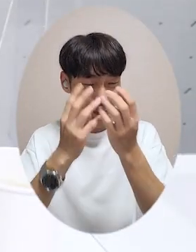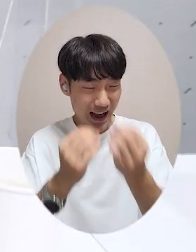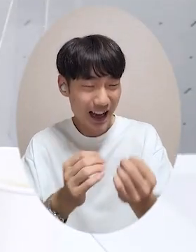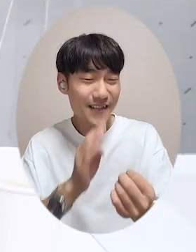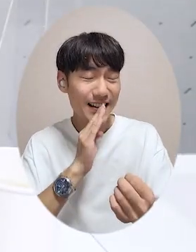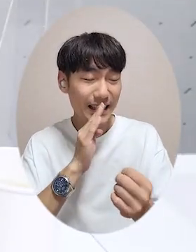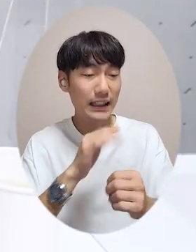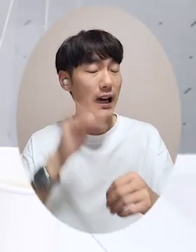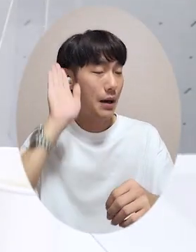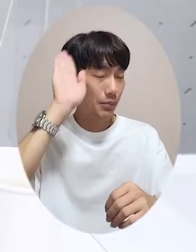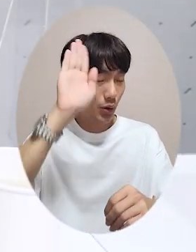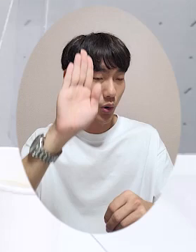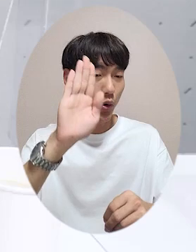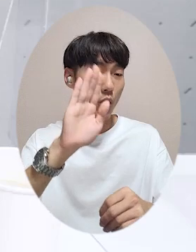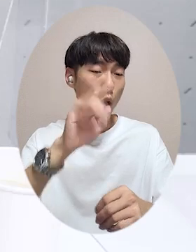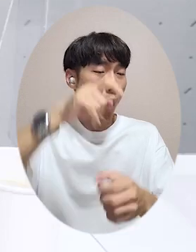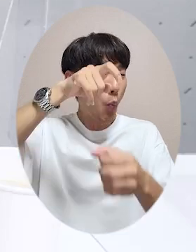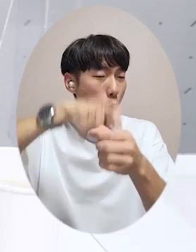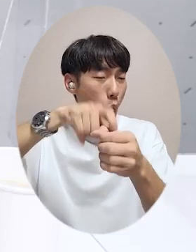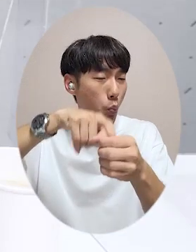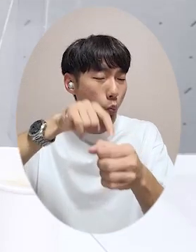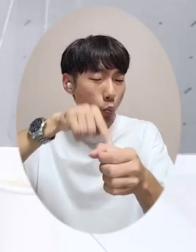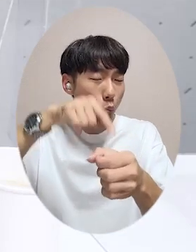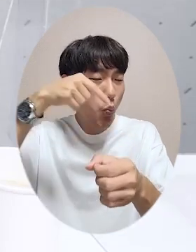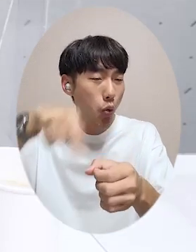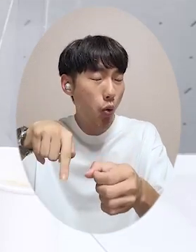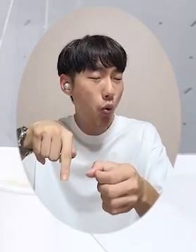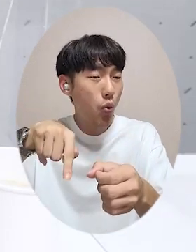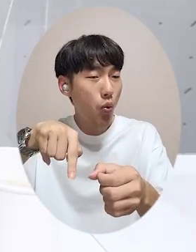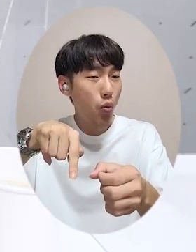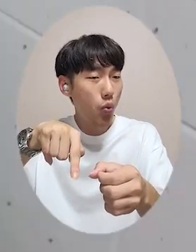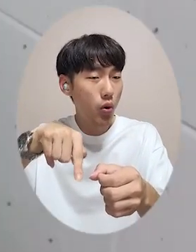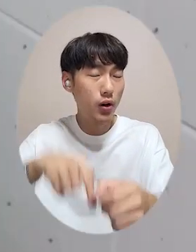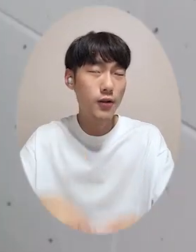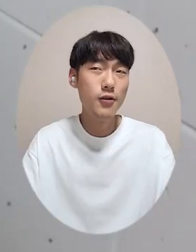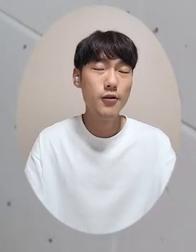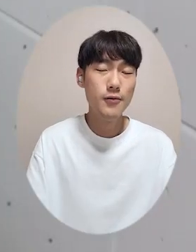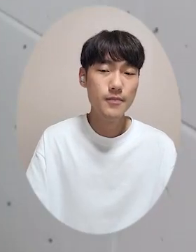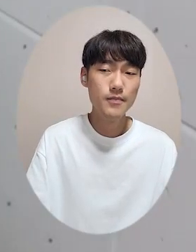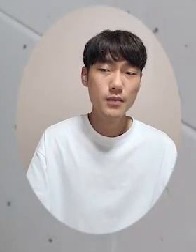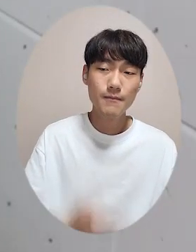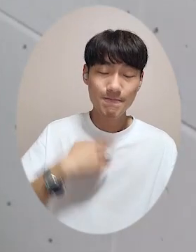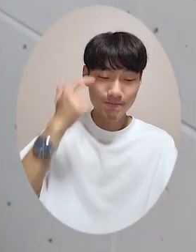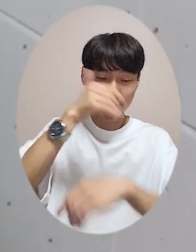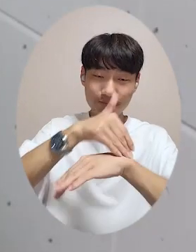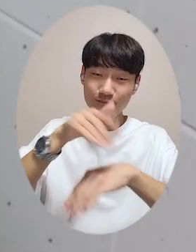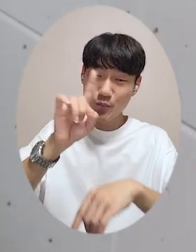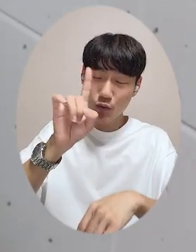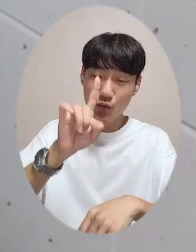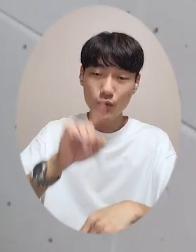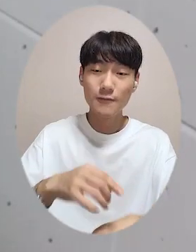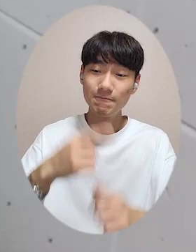이제 확실하게 이루고 싶은 목표, 계획이 있다면 네. 일단 첫 번째 계획은